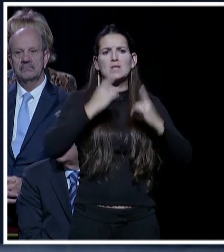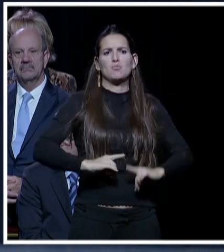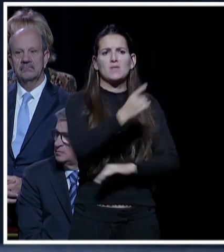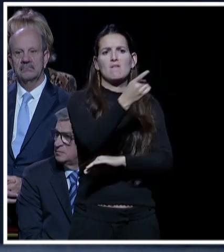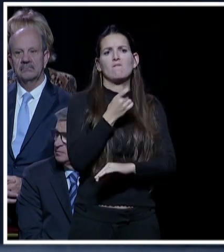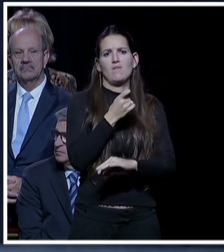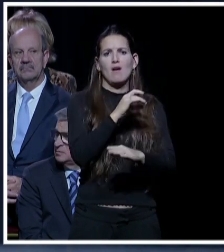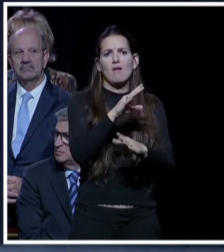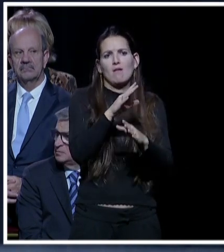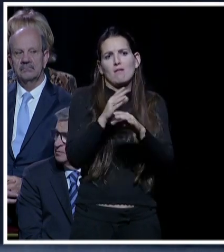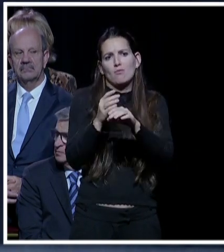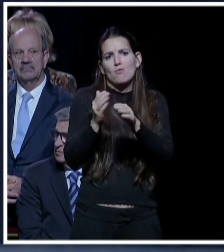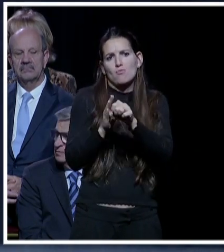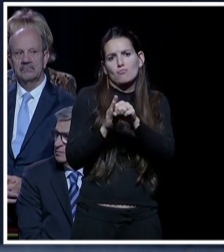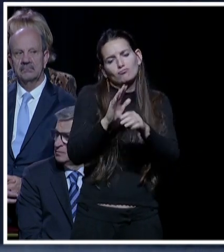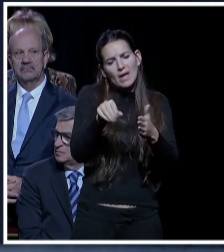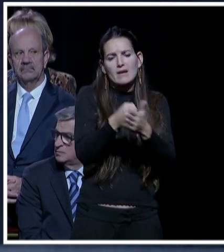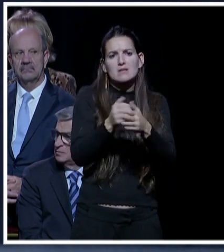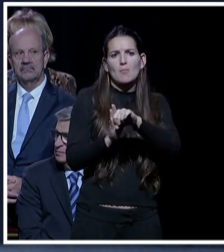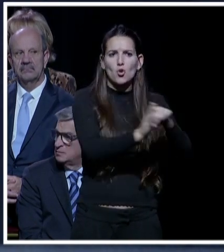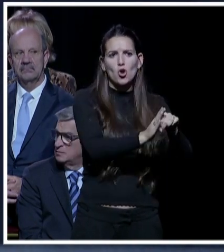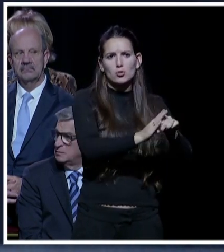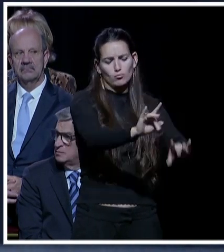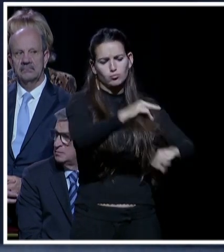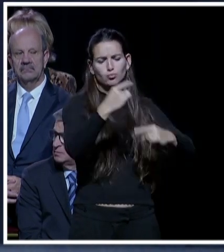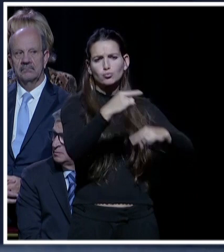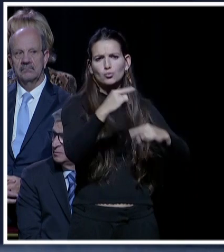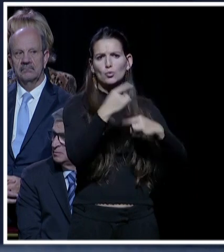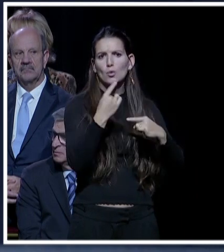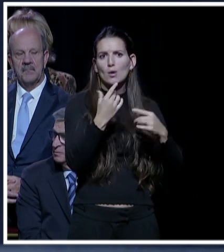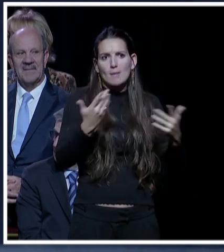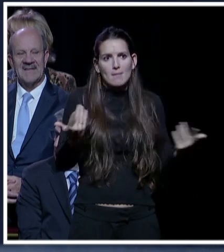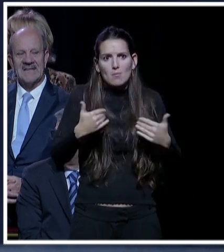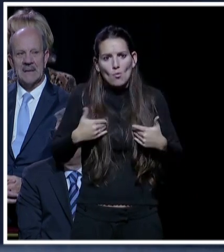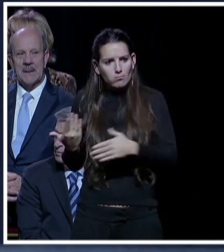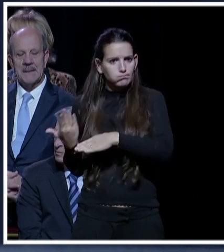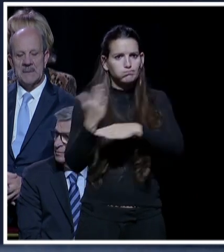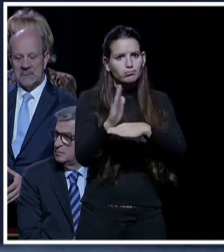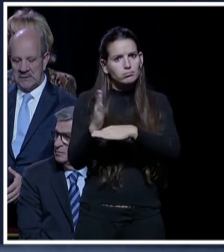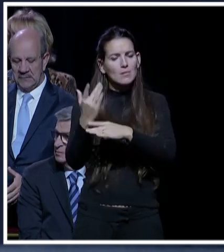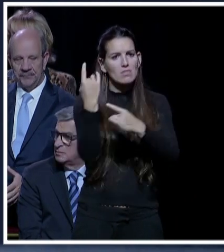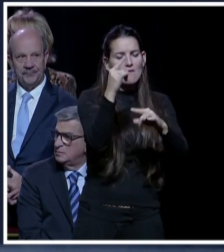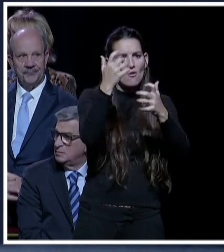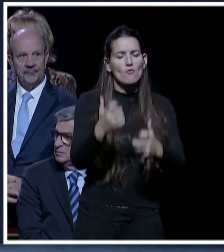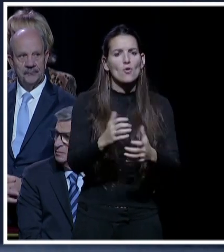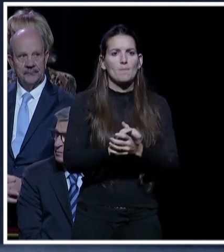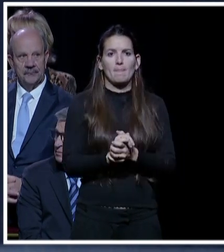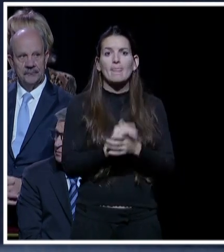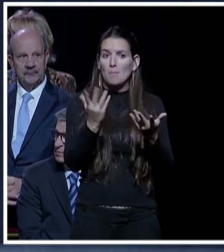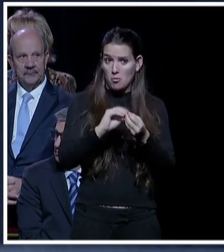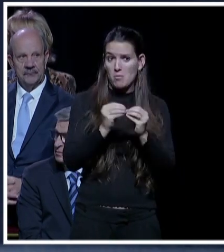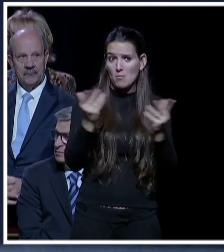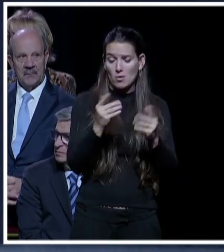l'extrême gauche. J'ai été personnellement mise en cause, mais ce qui est encore plus grave, c'est qu'ils s'en sont pris aussi à mon